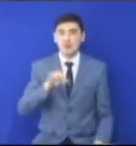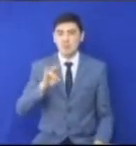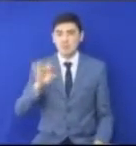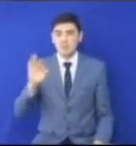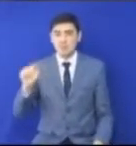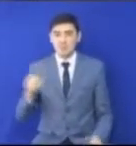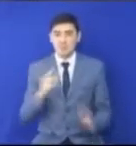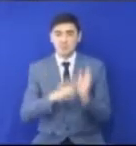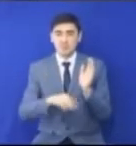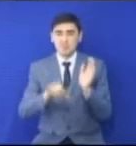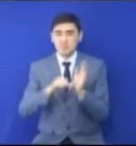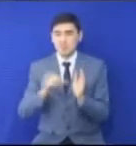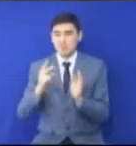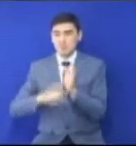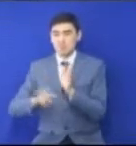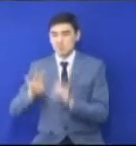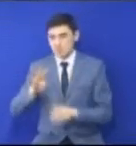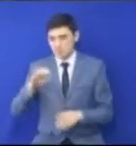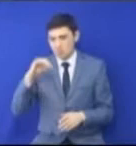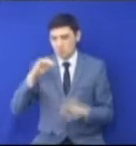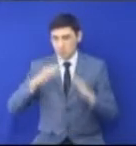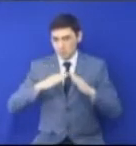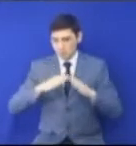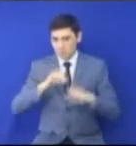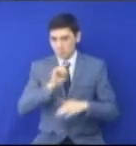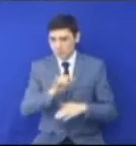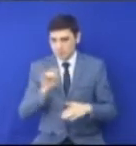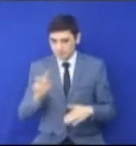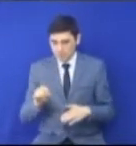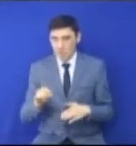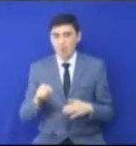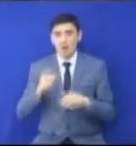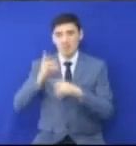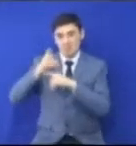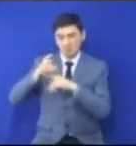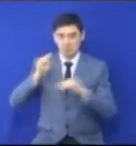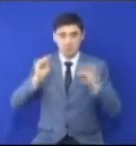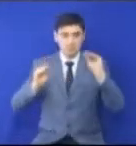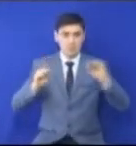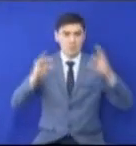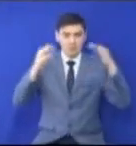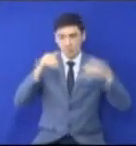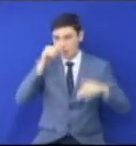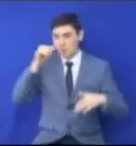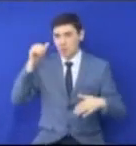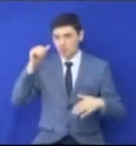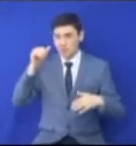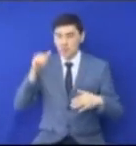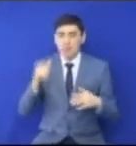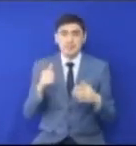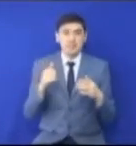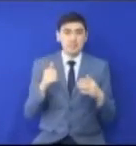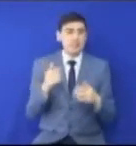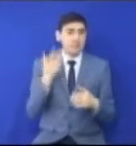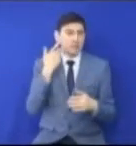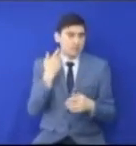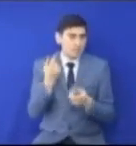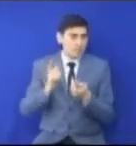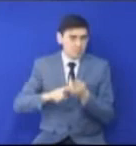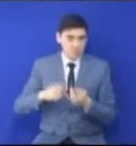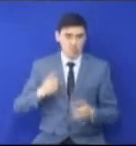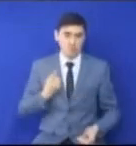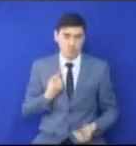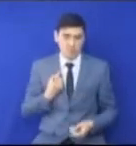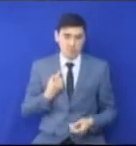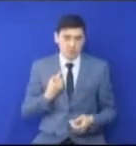74, 905. Карменов көшесіндегі 76-74 үйлерге бейне бақылау камералары былтыр орнатылды. Қосылуын күтіп